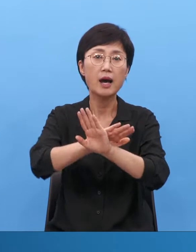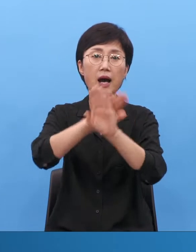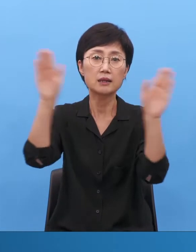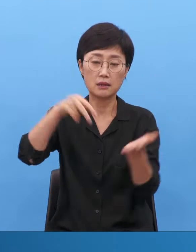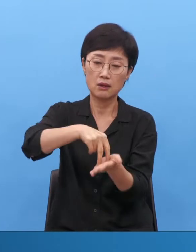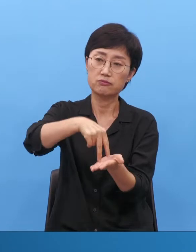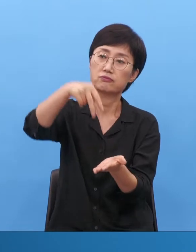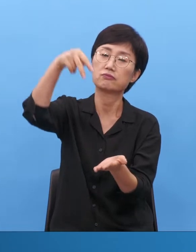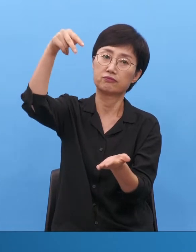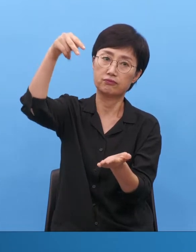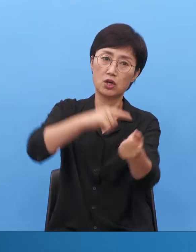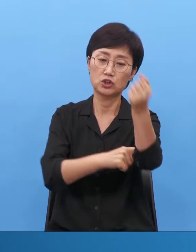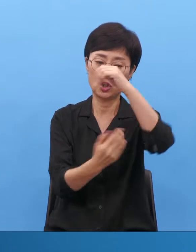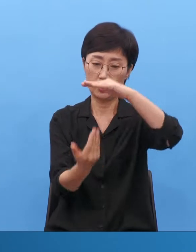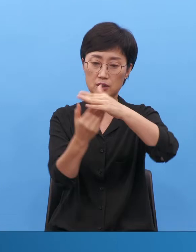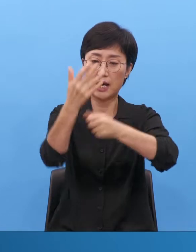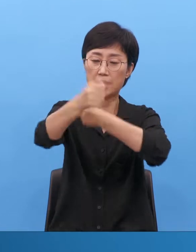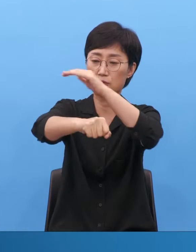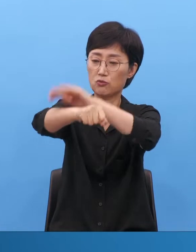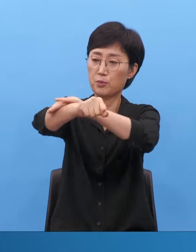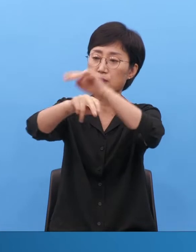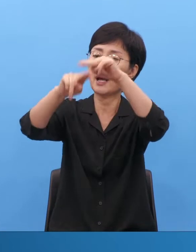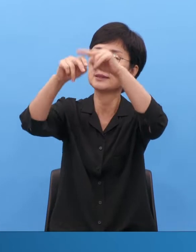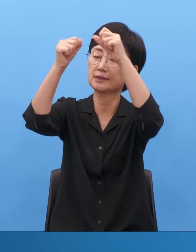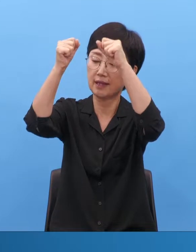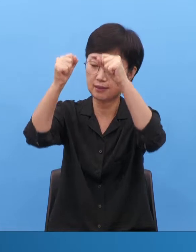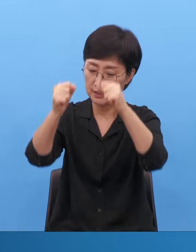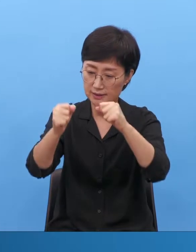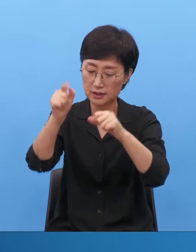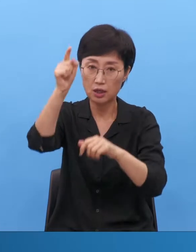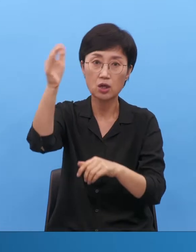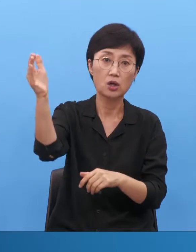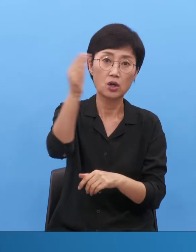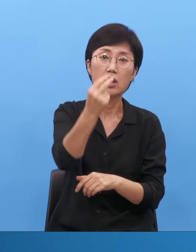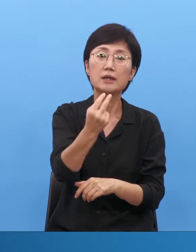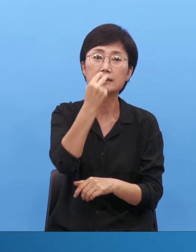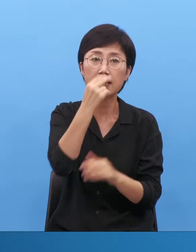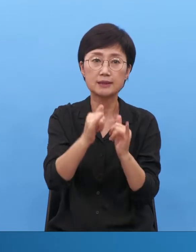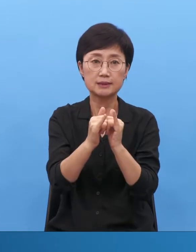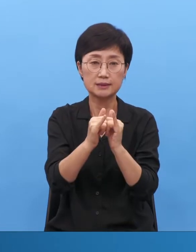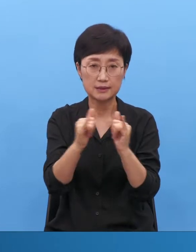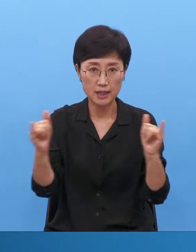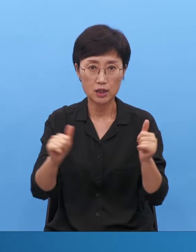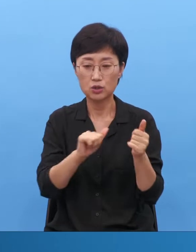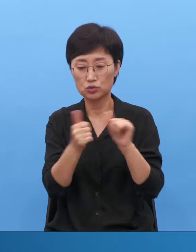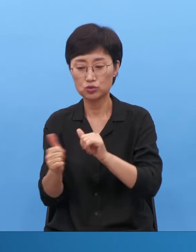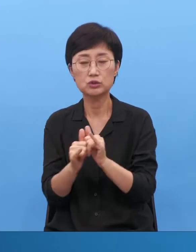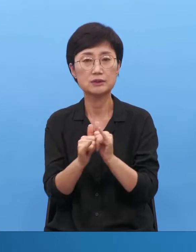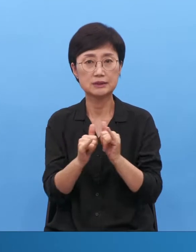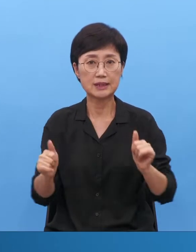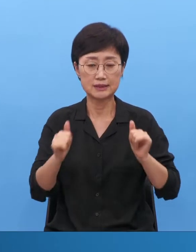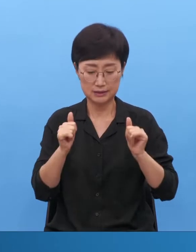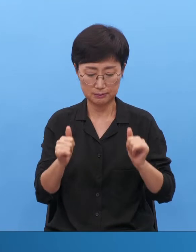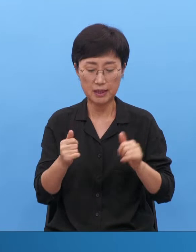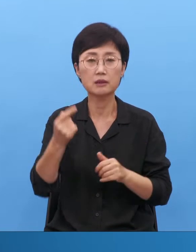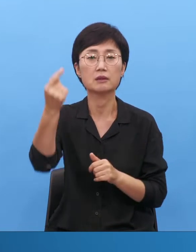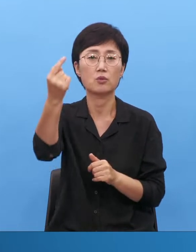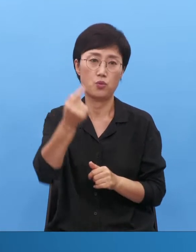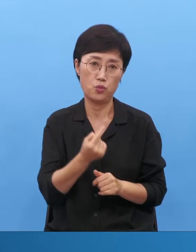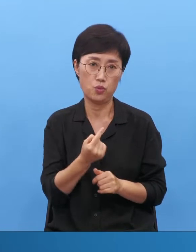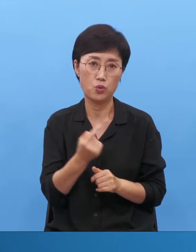살아나시며 하늘에 오르사 전능하신 하나님 우편에 앉아 계시다가 저리로서 산자와 죽은 자를